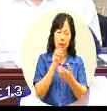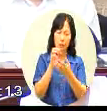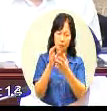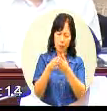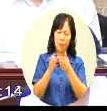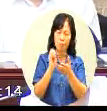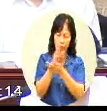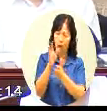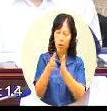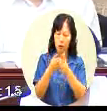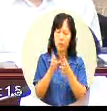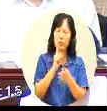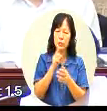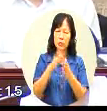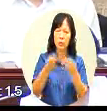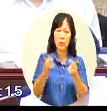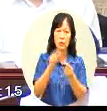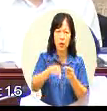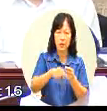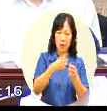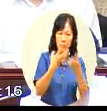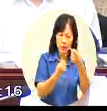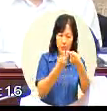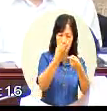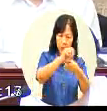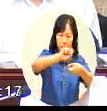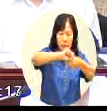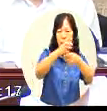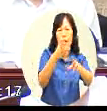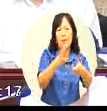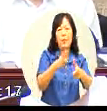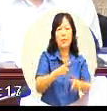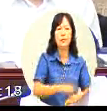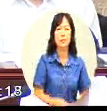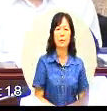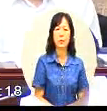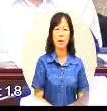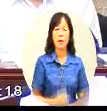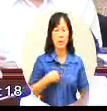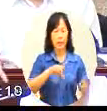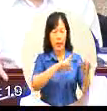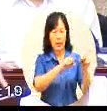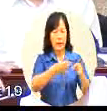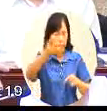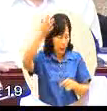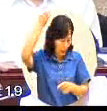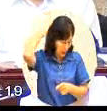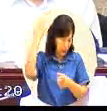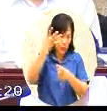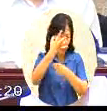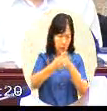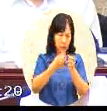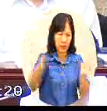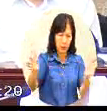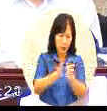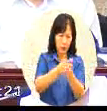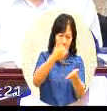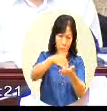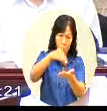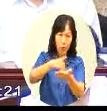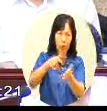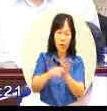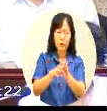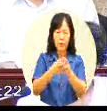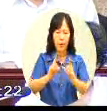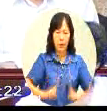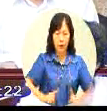的就是不像这样比例增加了，就是依我们过去几年的统计，不是说